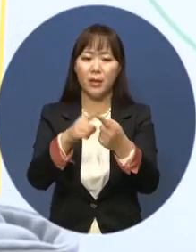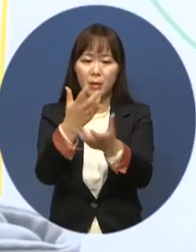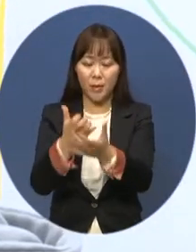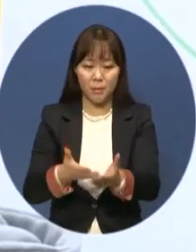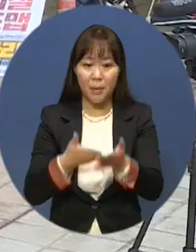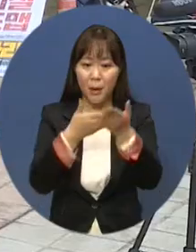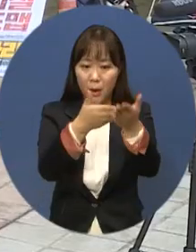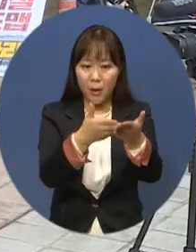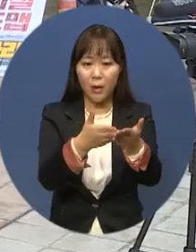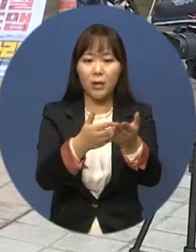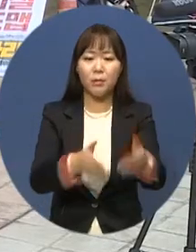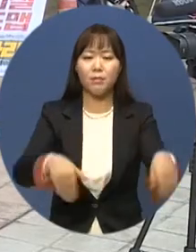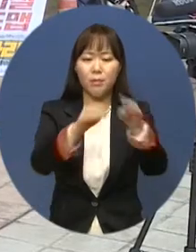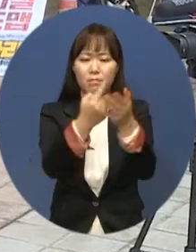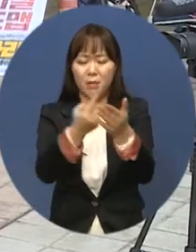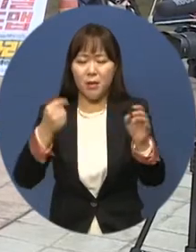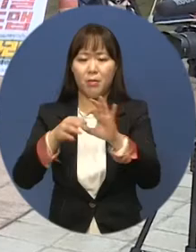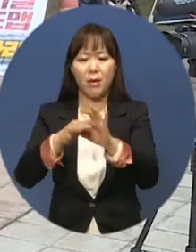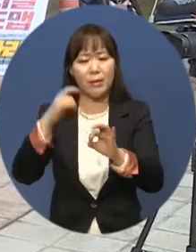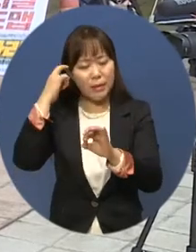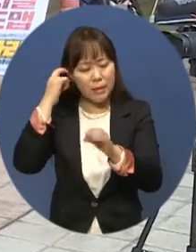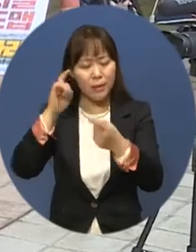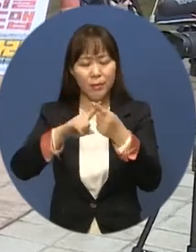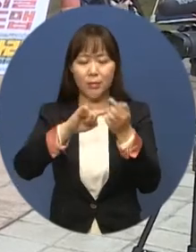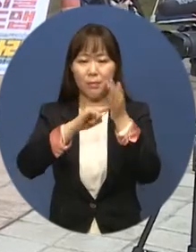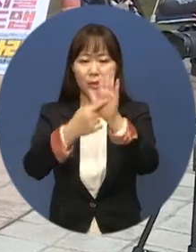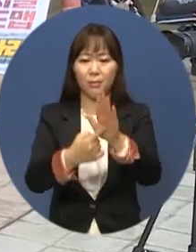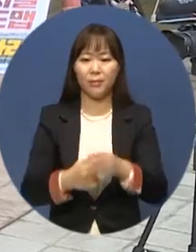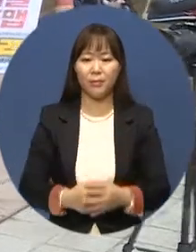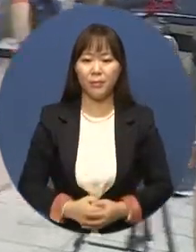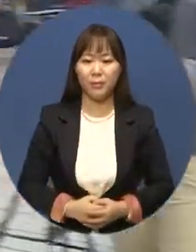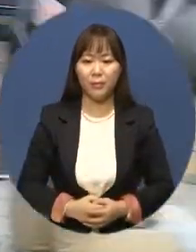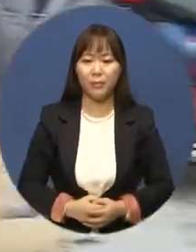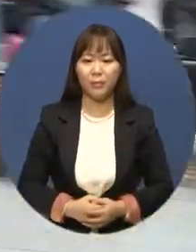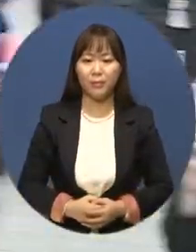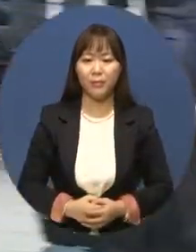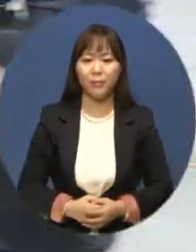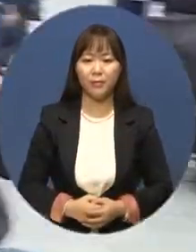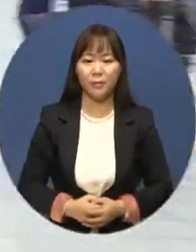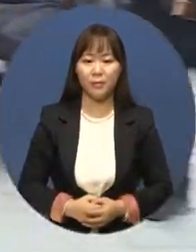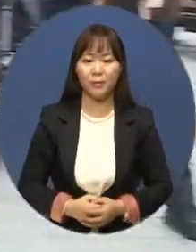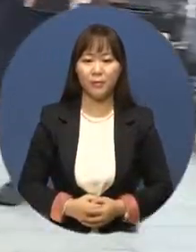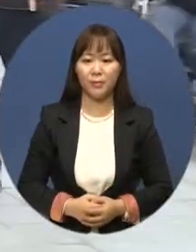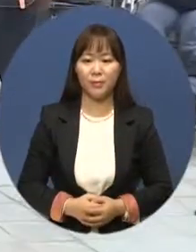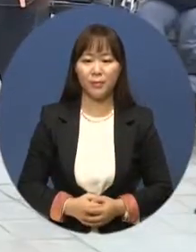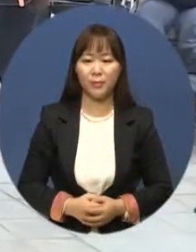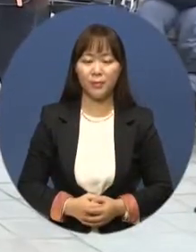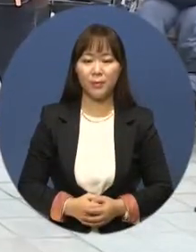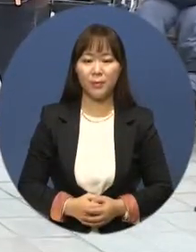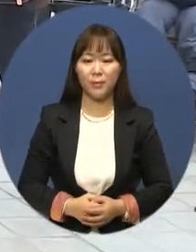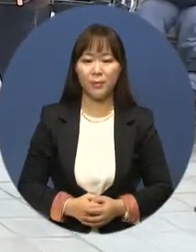하며 탈 시설을 향한 의지를 드러냈습니다 복지 tv 늬우스 박순용 입니다